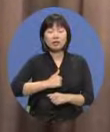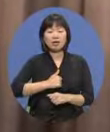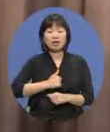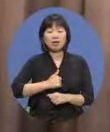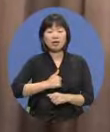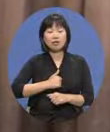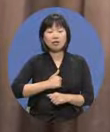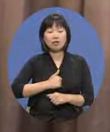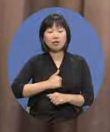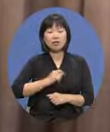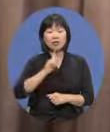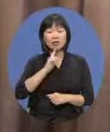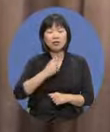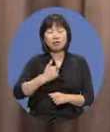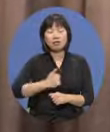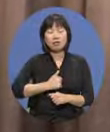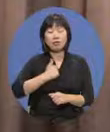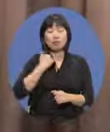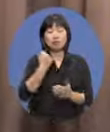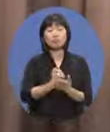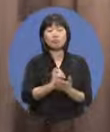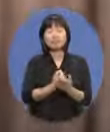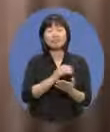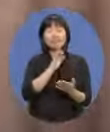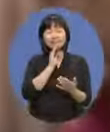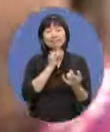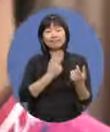서운했구나. 마음이 나오죠. 그랬구나.